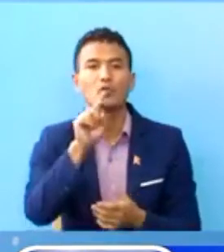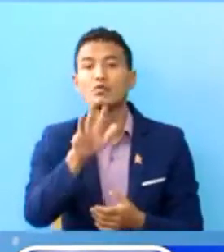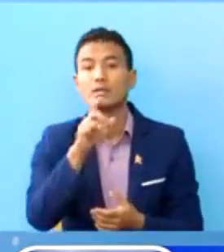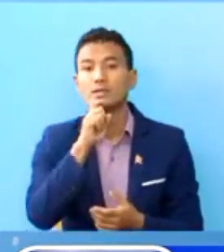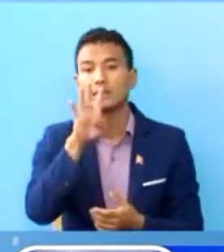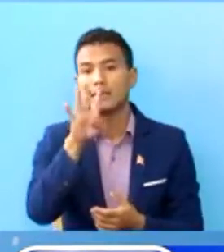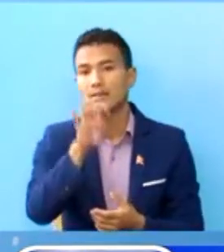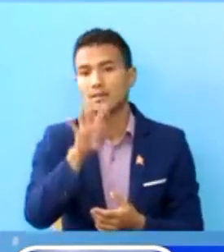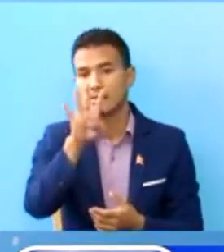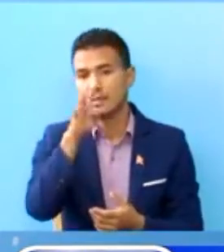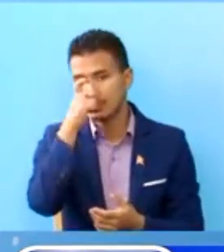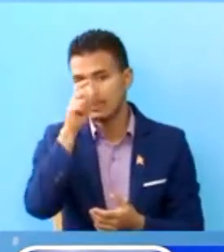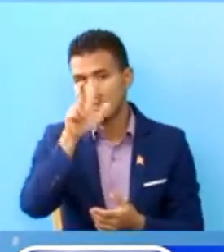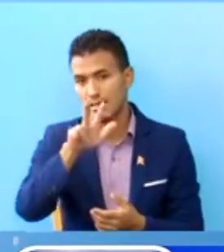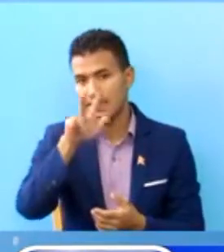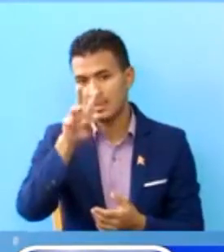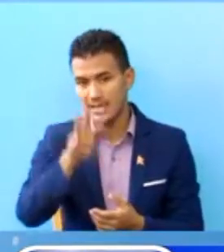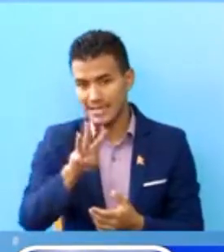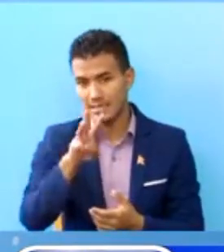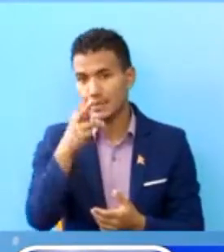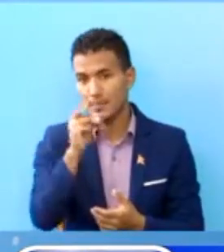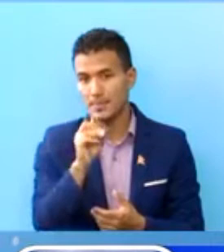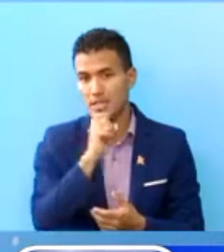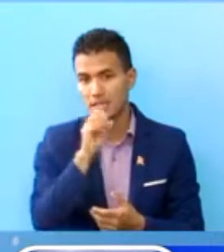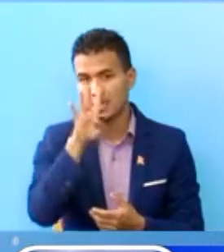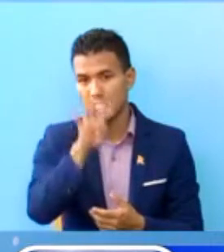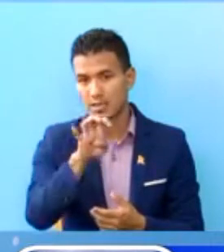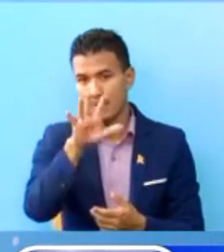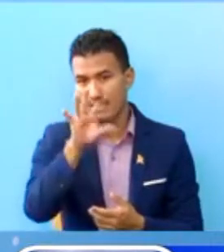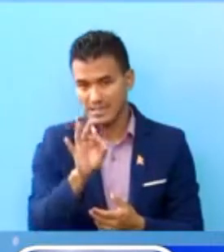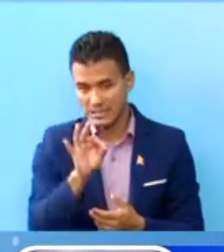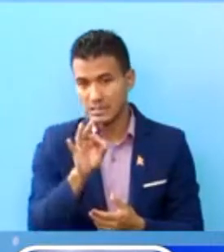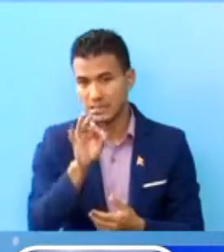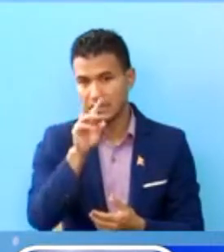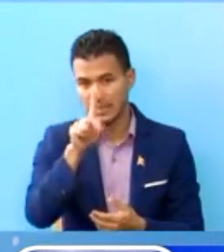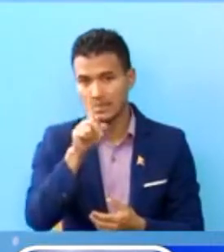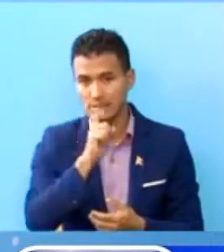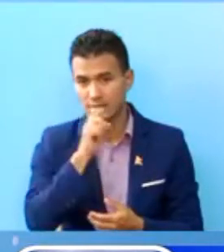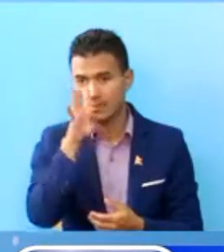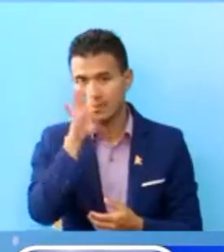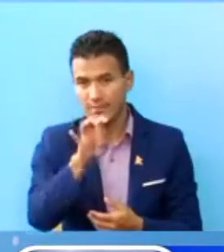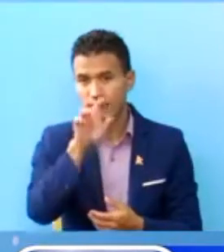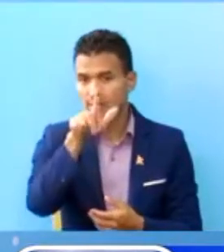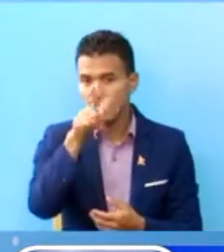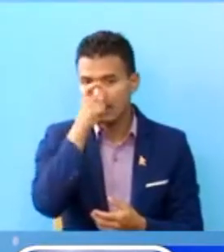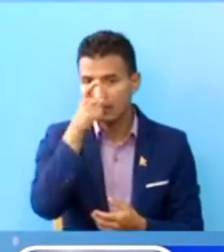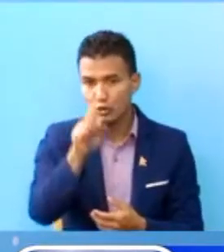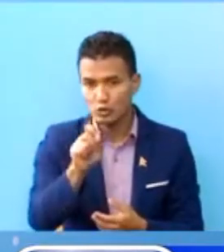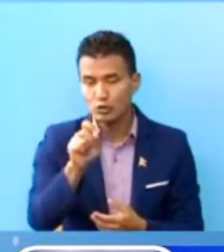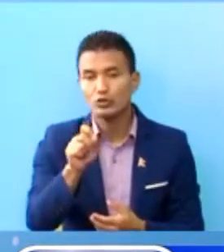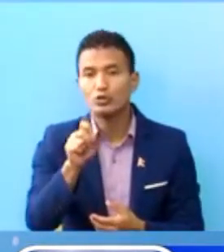गते 4,483, 20 गते 4,050, 21 गते